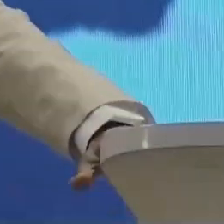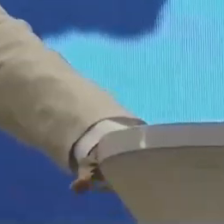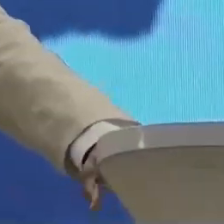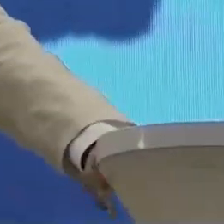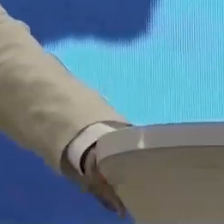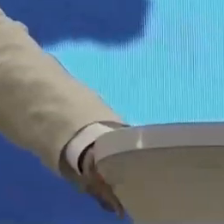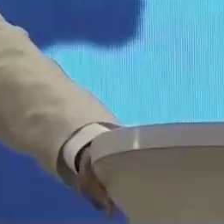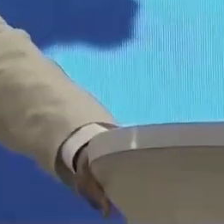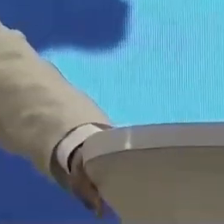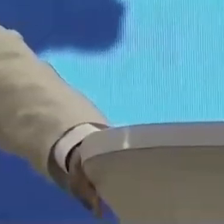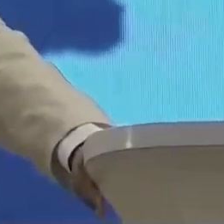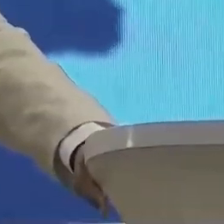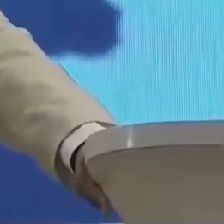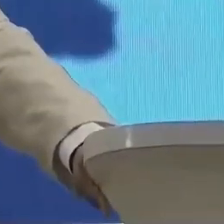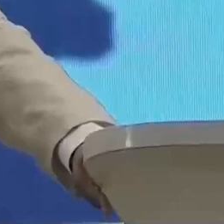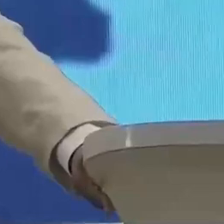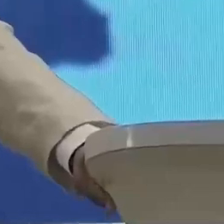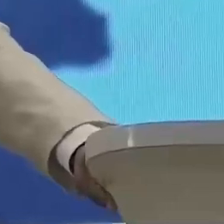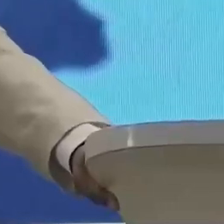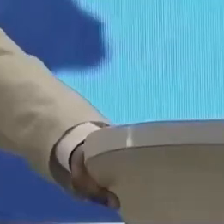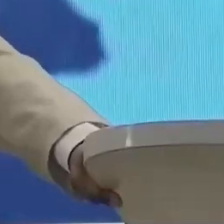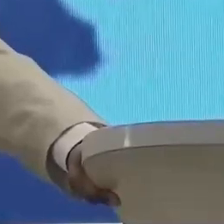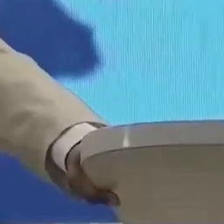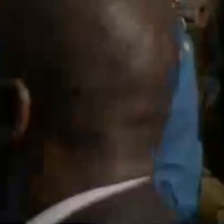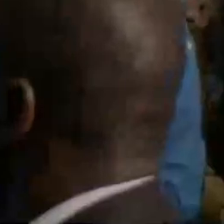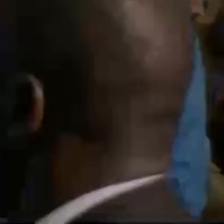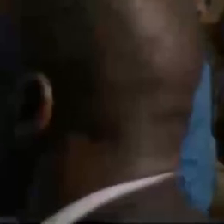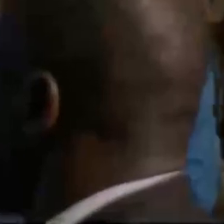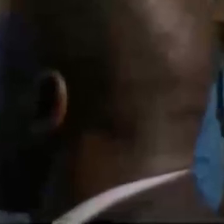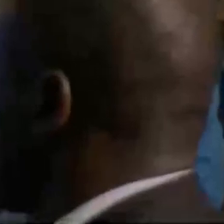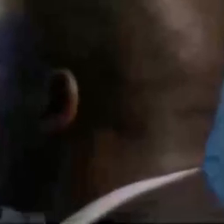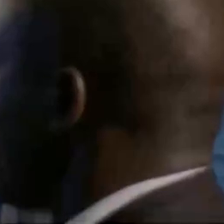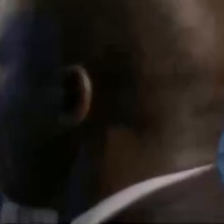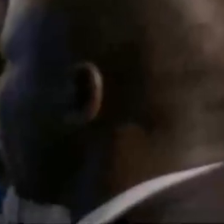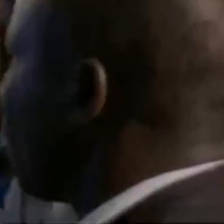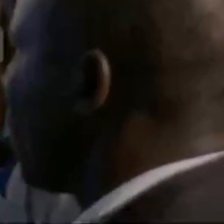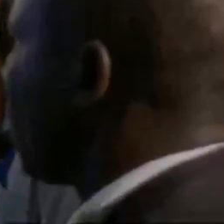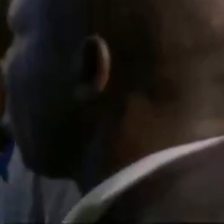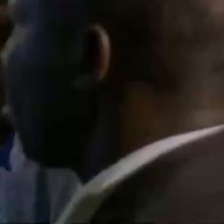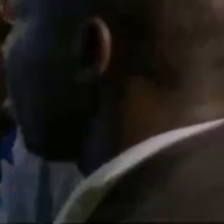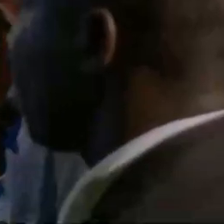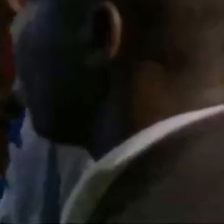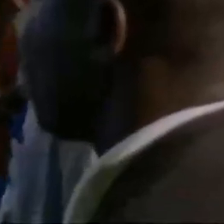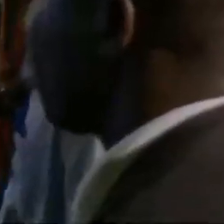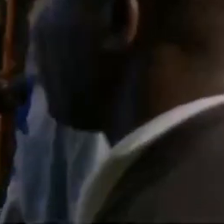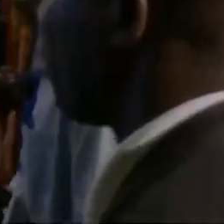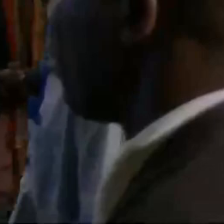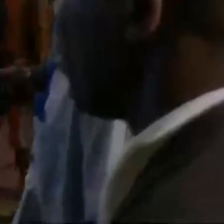de la puissance pour l'évangélisation dans les derniers